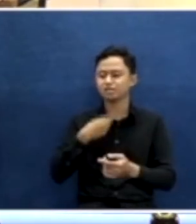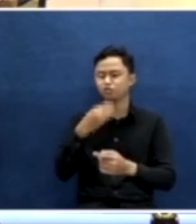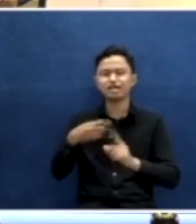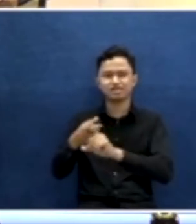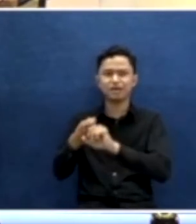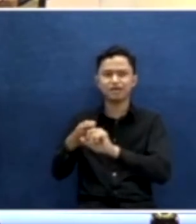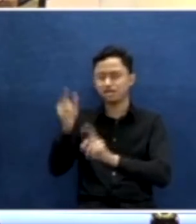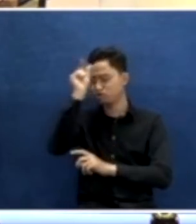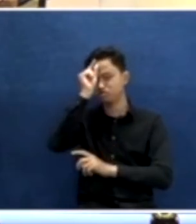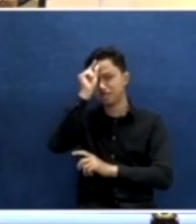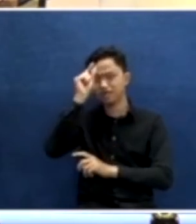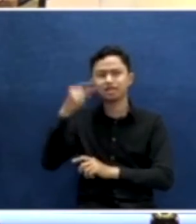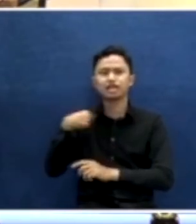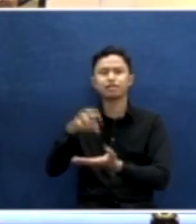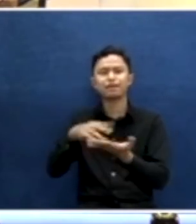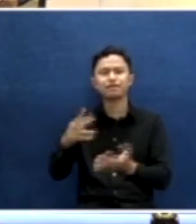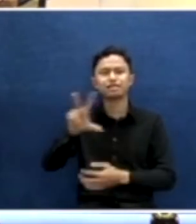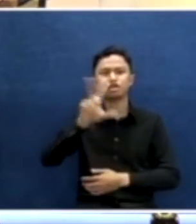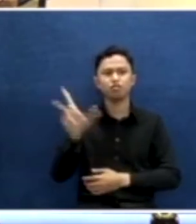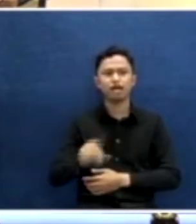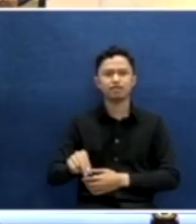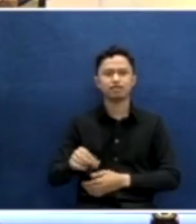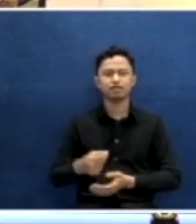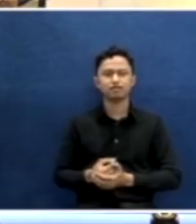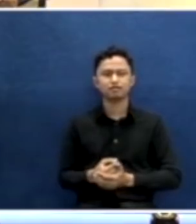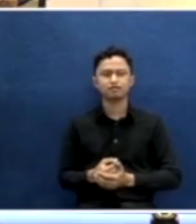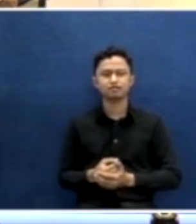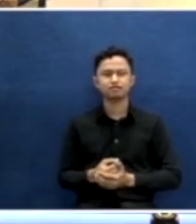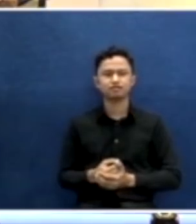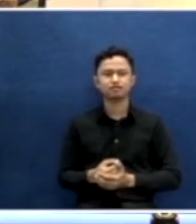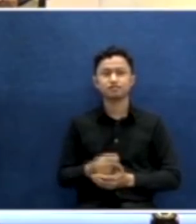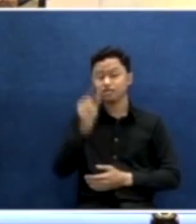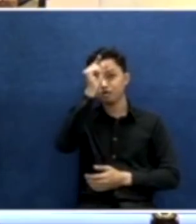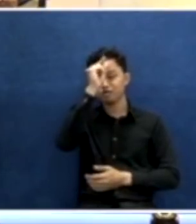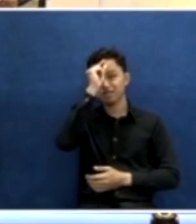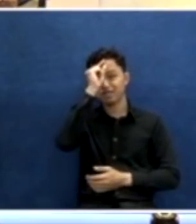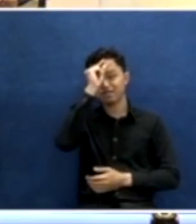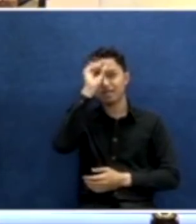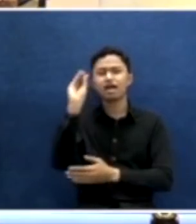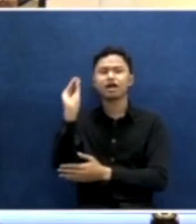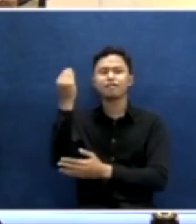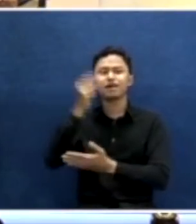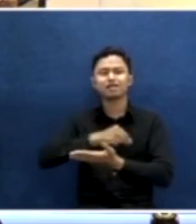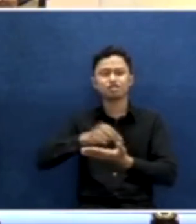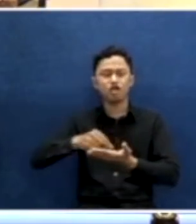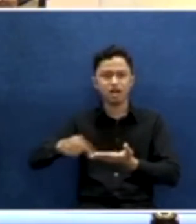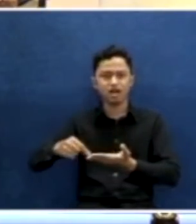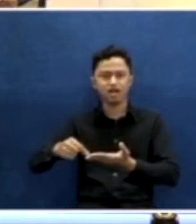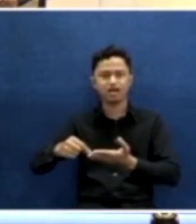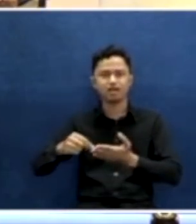saya menceritakan didaerah Jawa Barat ada seorang Ustadz menjadi kepala sekolah di sebuah pondok pesantren Hai